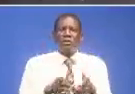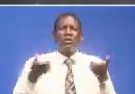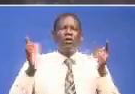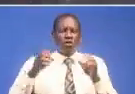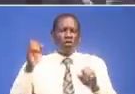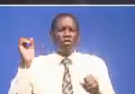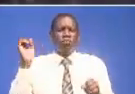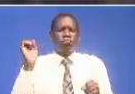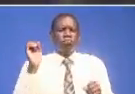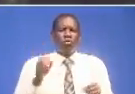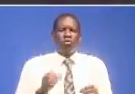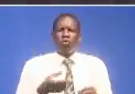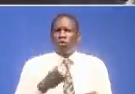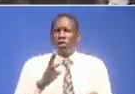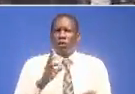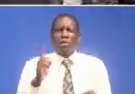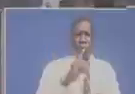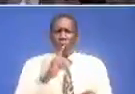maji.